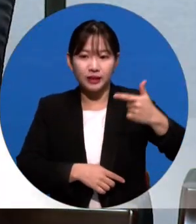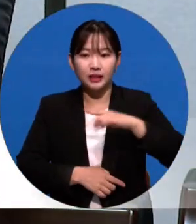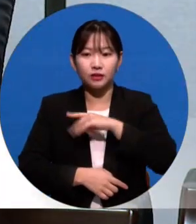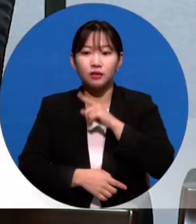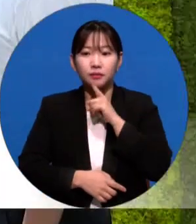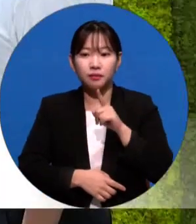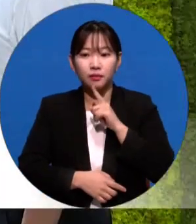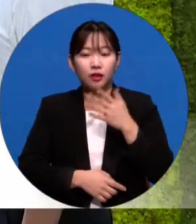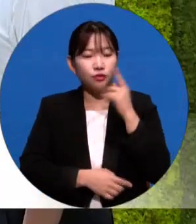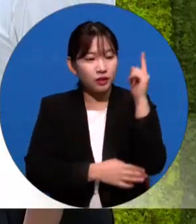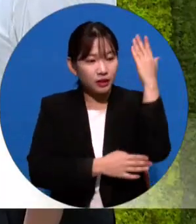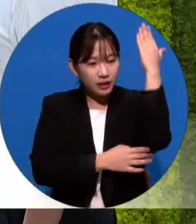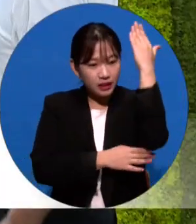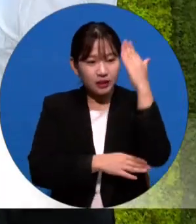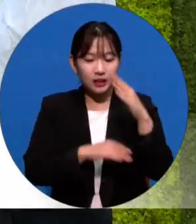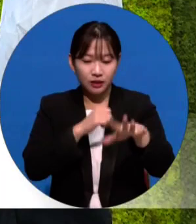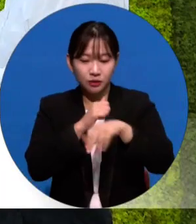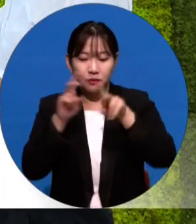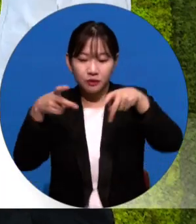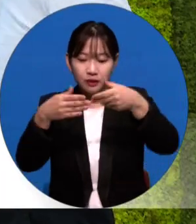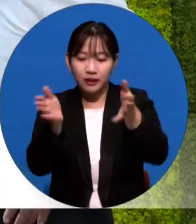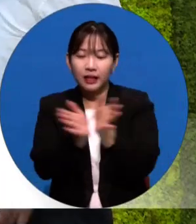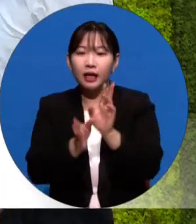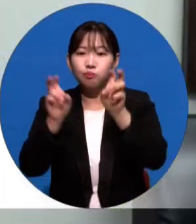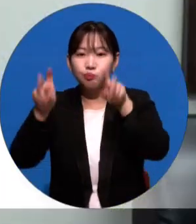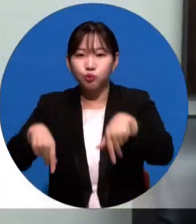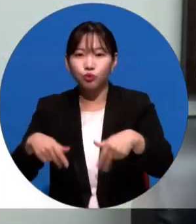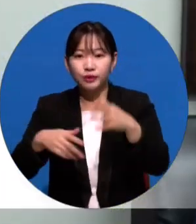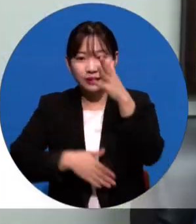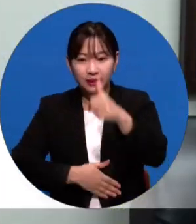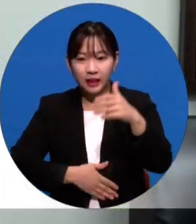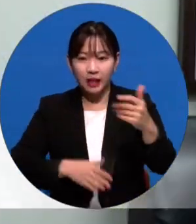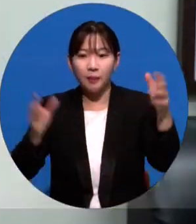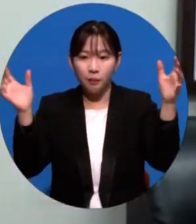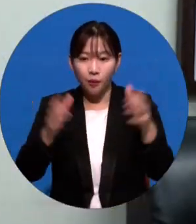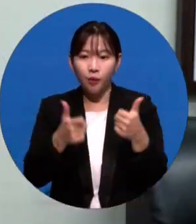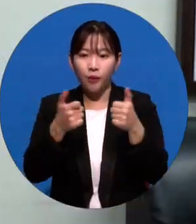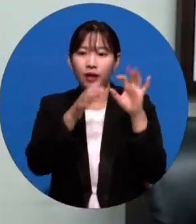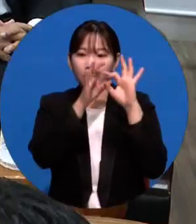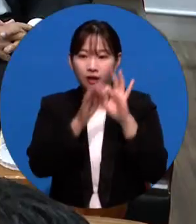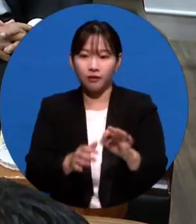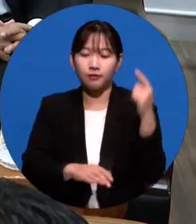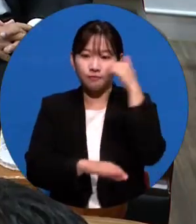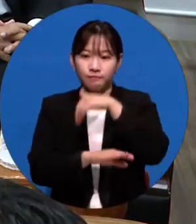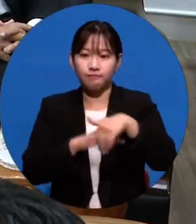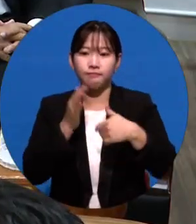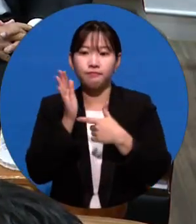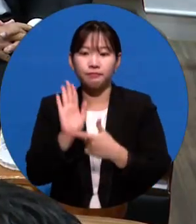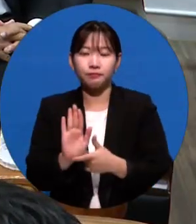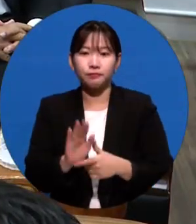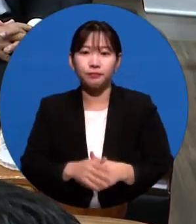의원은 순천시 등 소속 정당이 없는 지자체장과의 당정간담회를 이어가겠다고 밝혔습니다